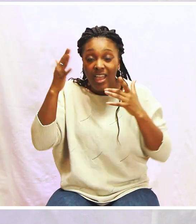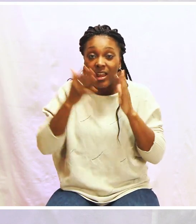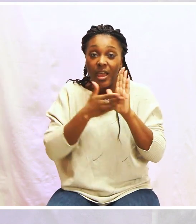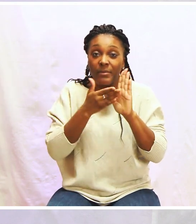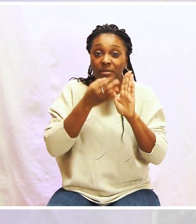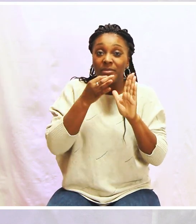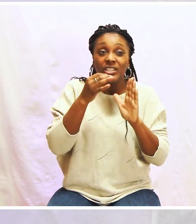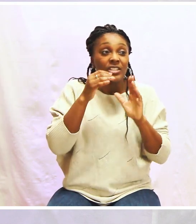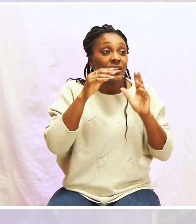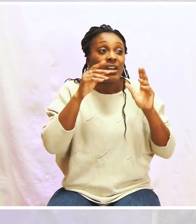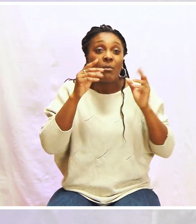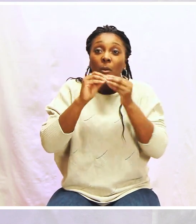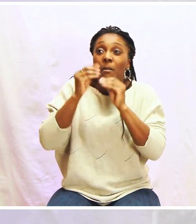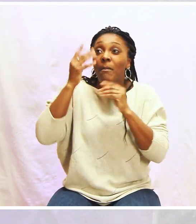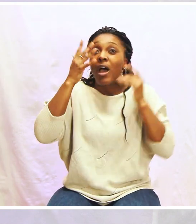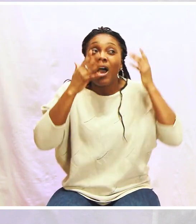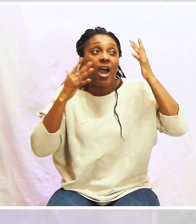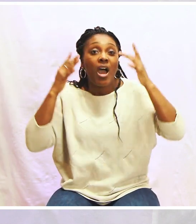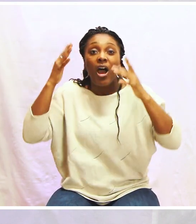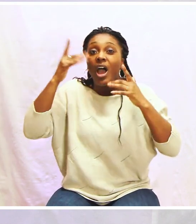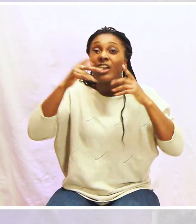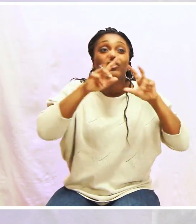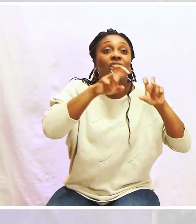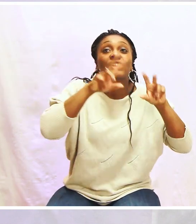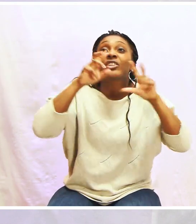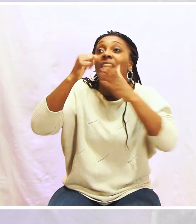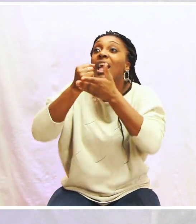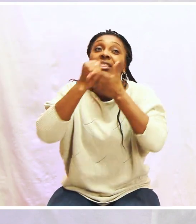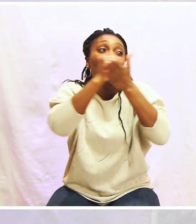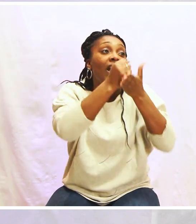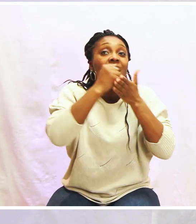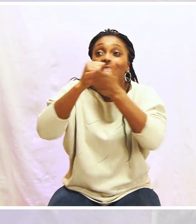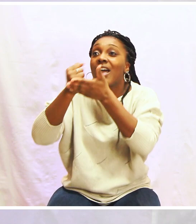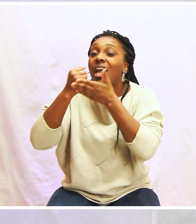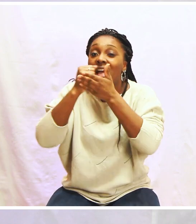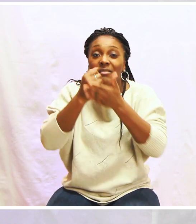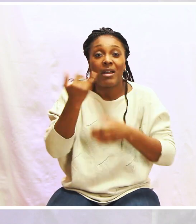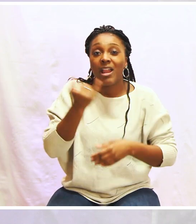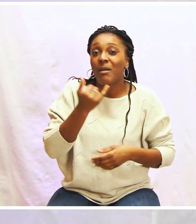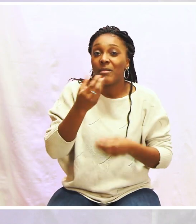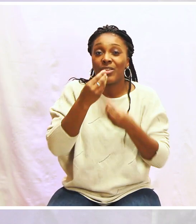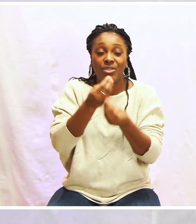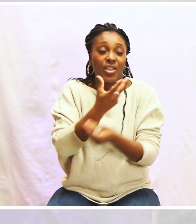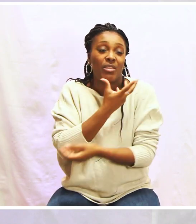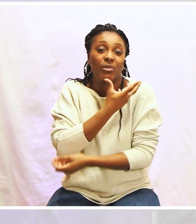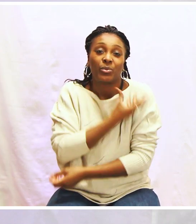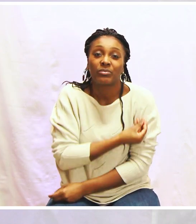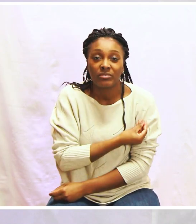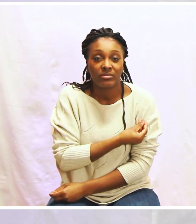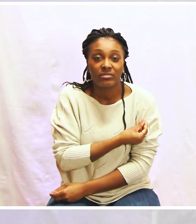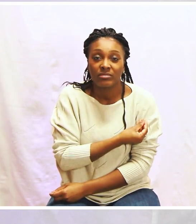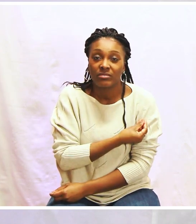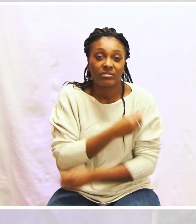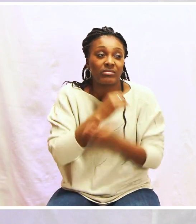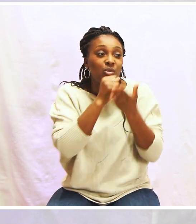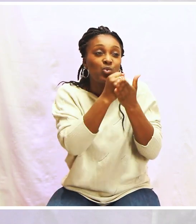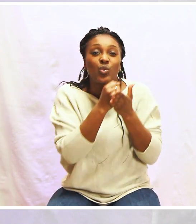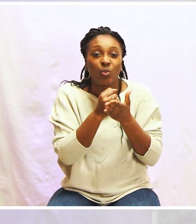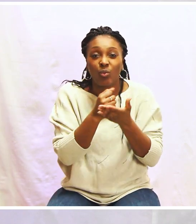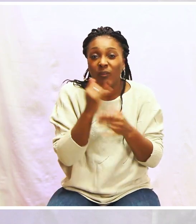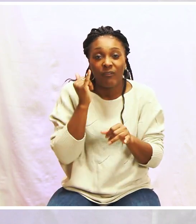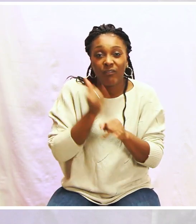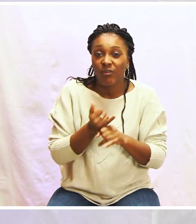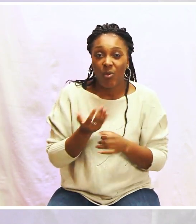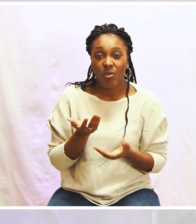secours par là, par là, par là. Ça ne sert à rien, tu vas t'épuiser. Et ça ne sera pas un vrai secours. Mais commence à